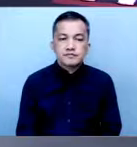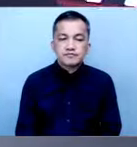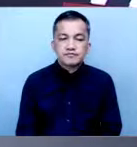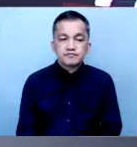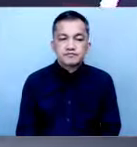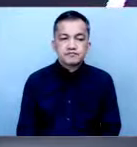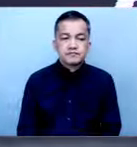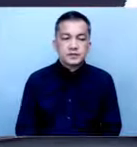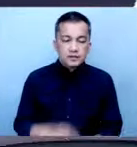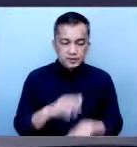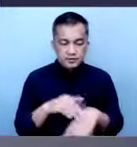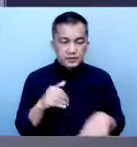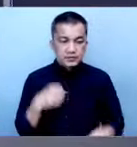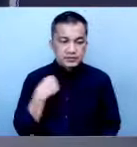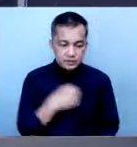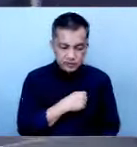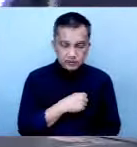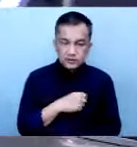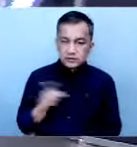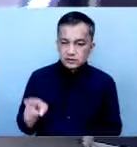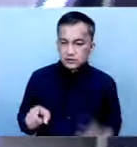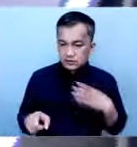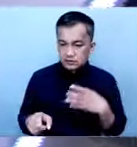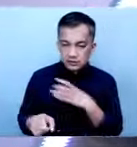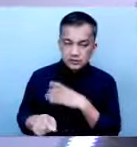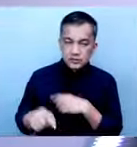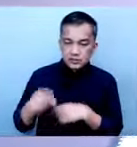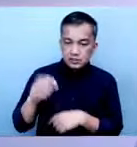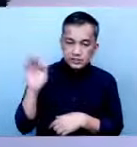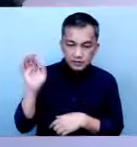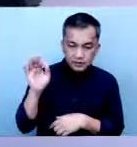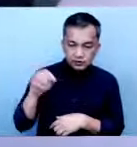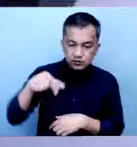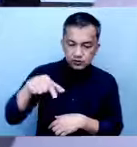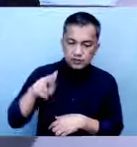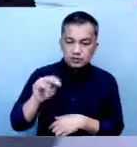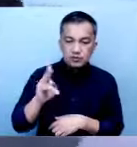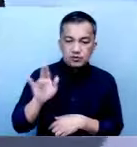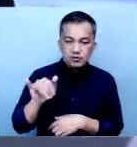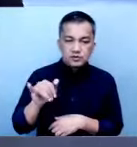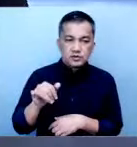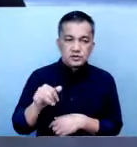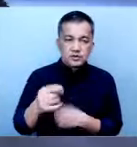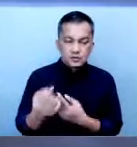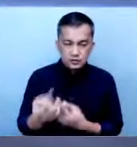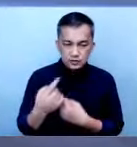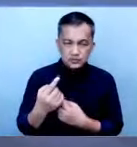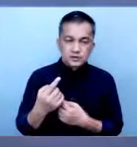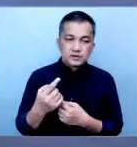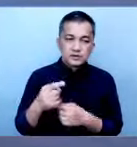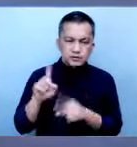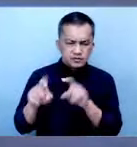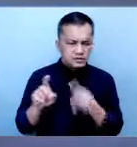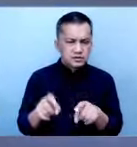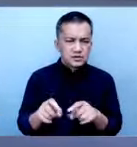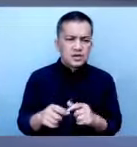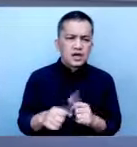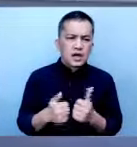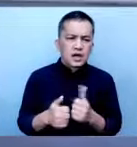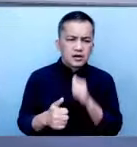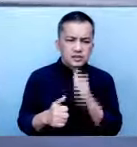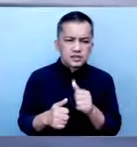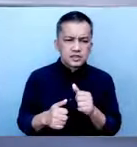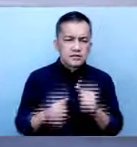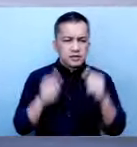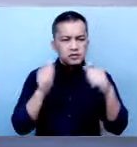Tinatawag na ng Senado at ng Kongreso si Pastor Apollo Quiboloy para magpakita sa kanilang mga imbestigasyon. Ngayon, paano kung hindi pumayag